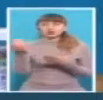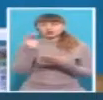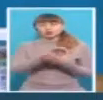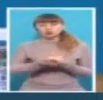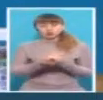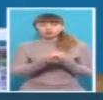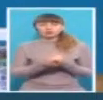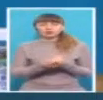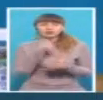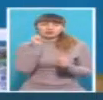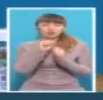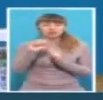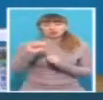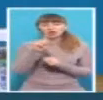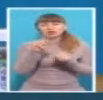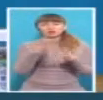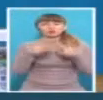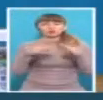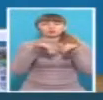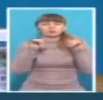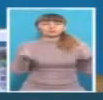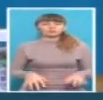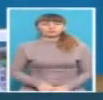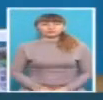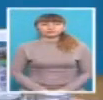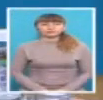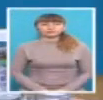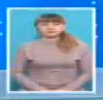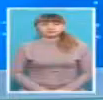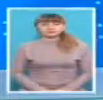мақсаттарыңызды орындау үшін барлық жағдайды жасаймыз.